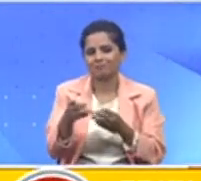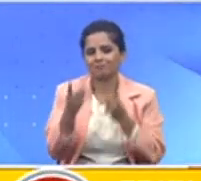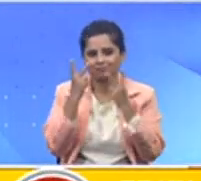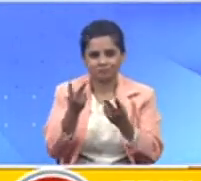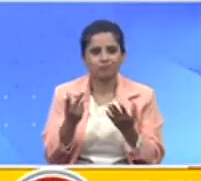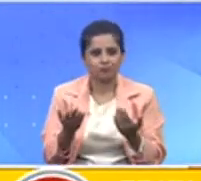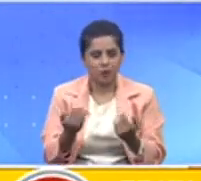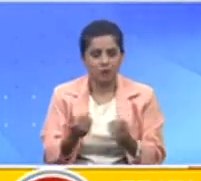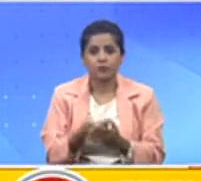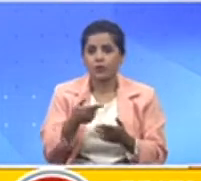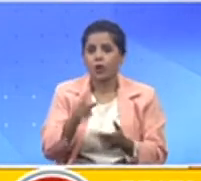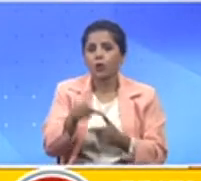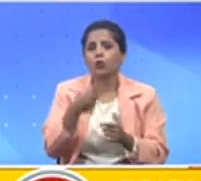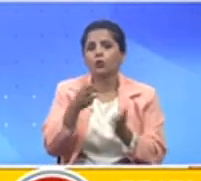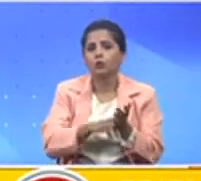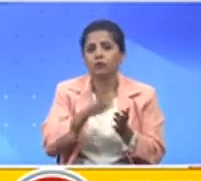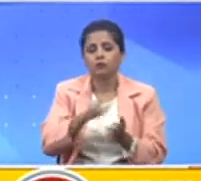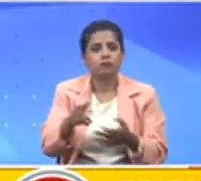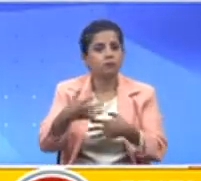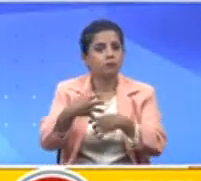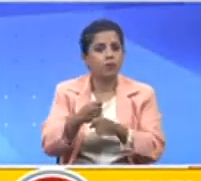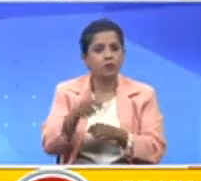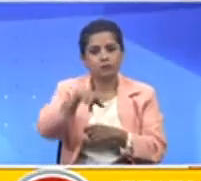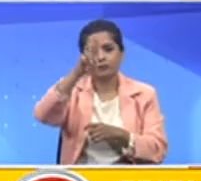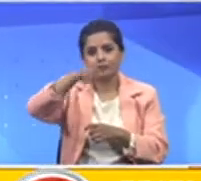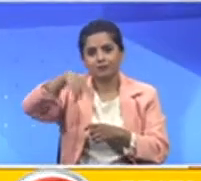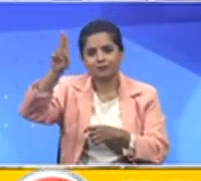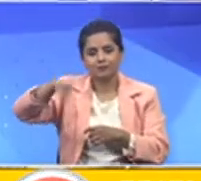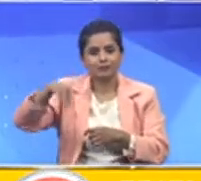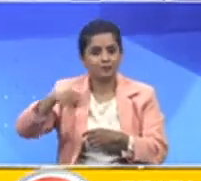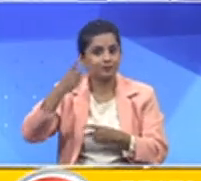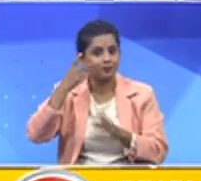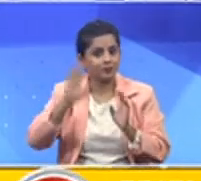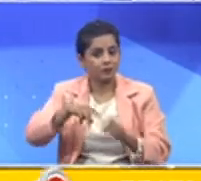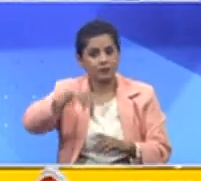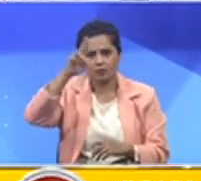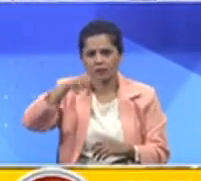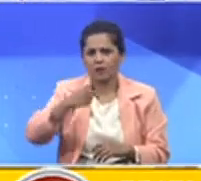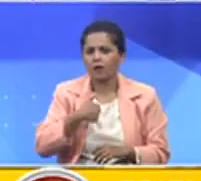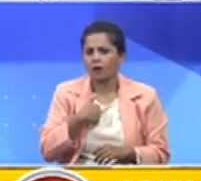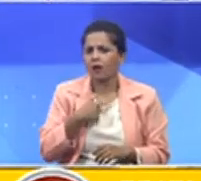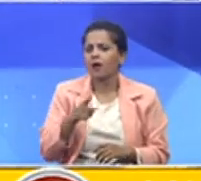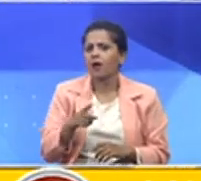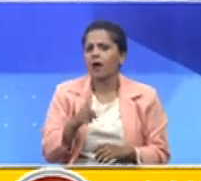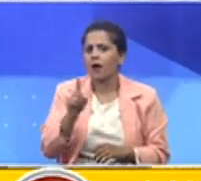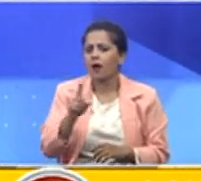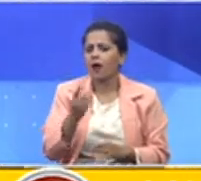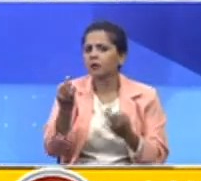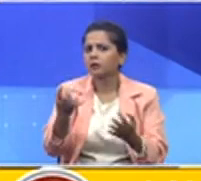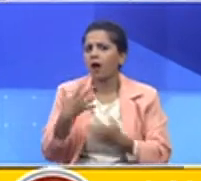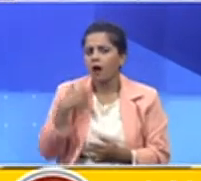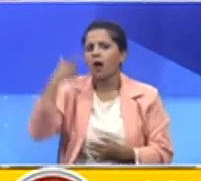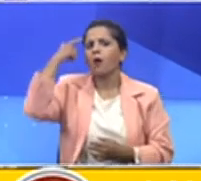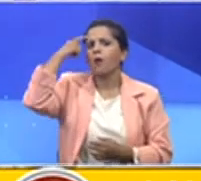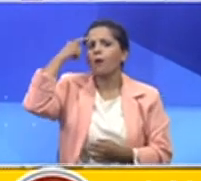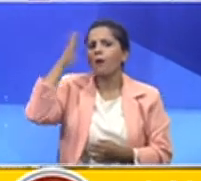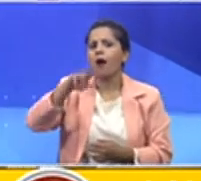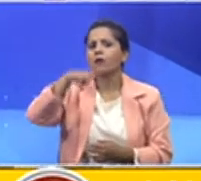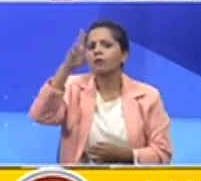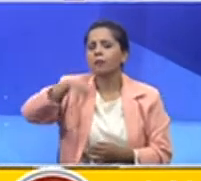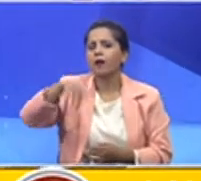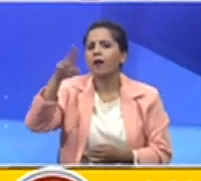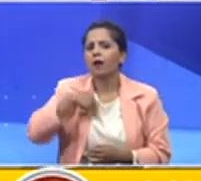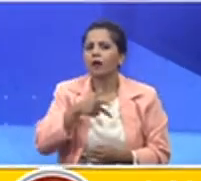साथियों, उज्जेन में बन रही इन पेंटिंग्स के बात करते हुए, मुझे एक और अनोखी पेंटिंग के आद आ गई है